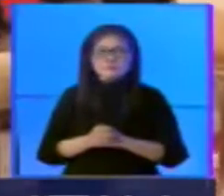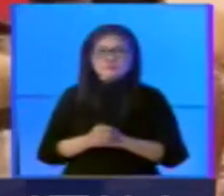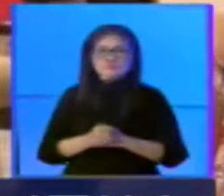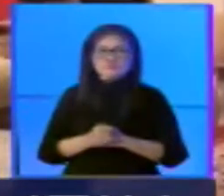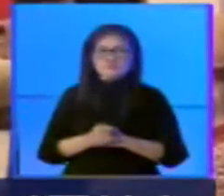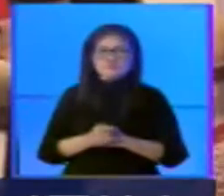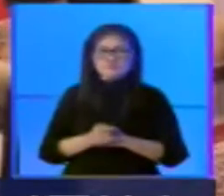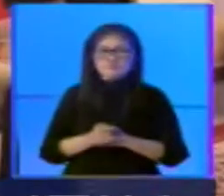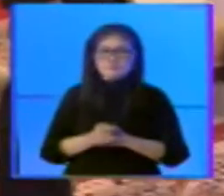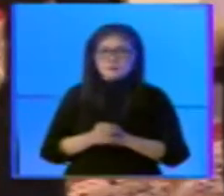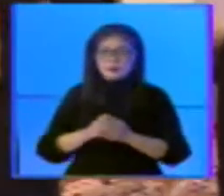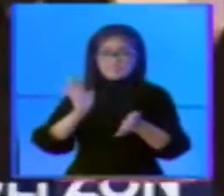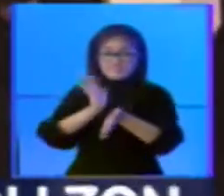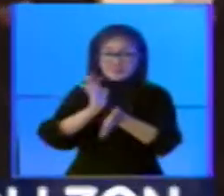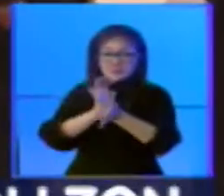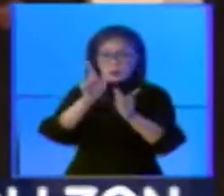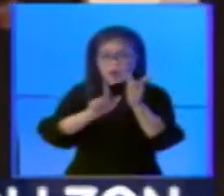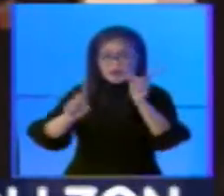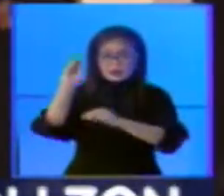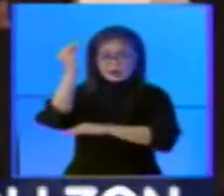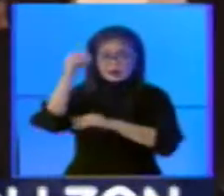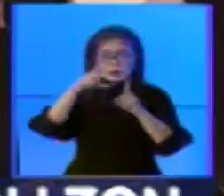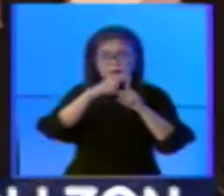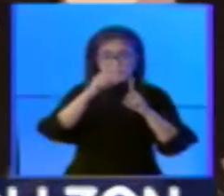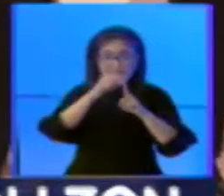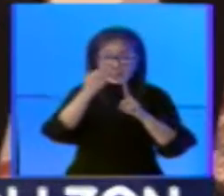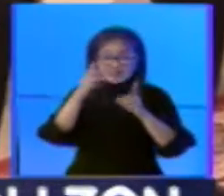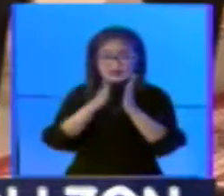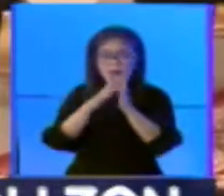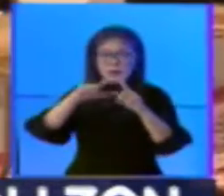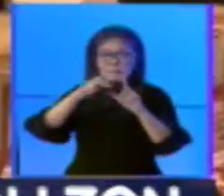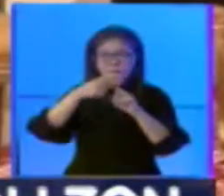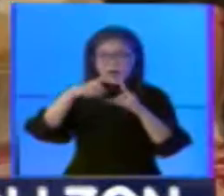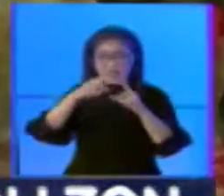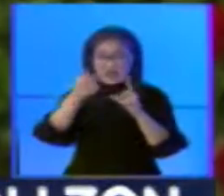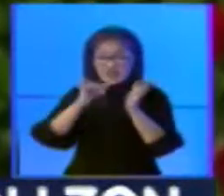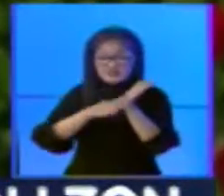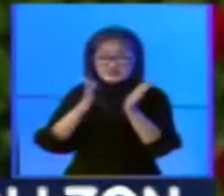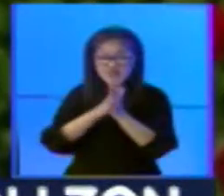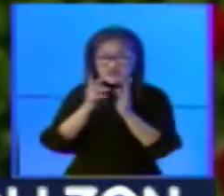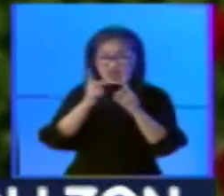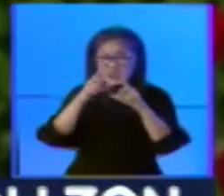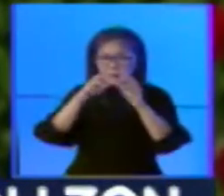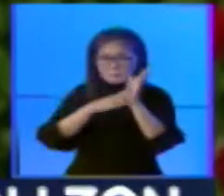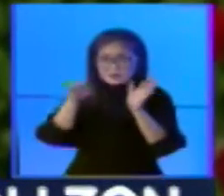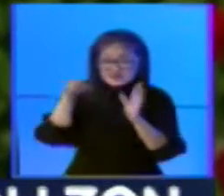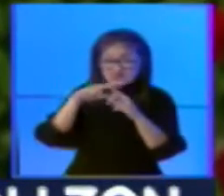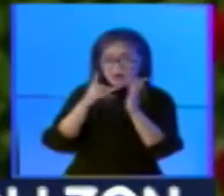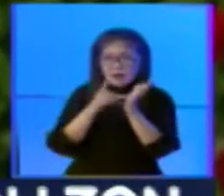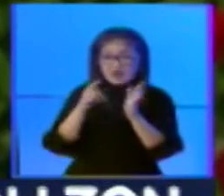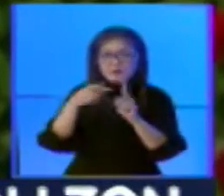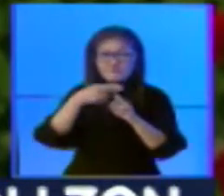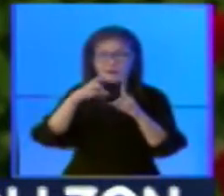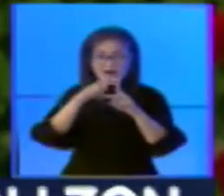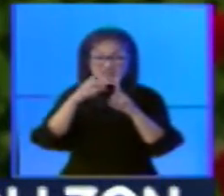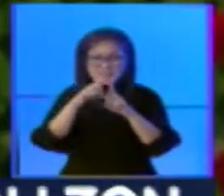keberadaan mantan Wakil Ketua DPR Fahri Hamzah dan Fadli Zon diantara 53 tokoh penerima bintang tanda jasa dan tanda